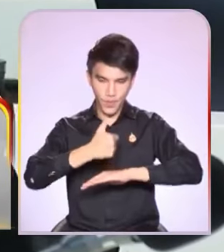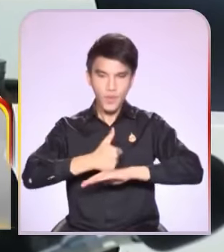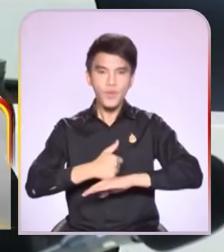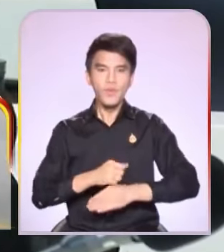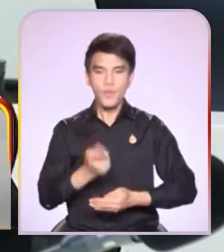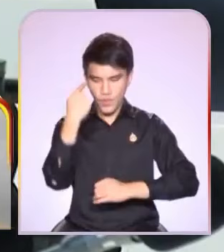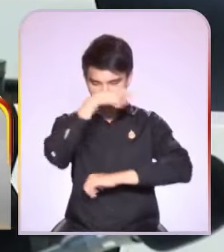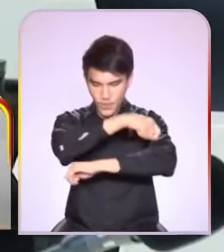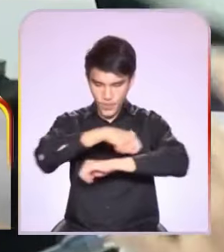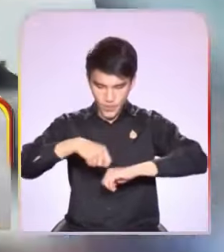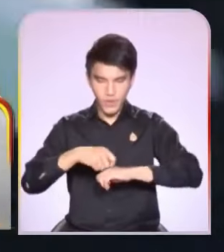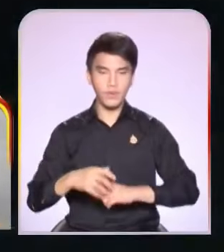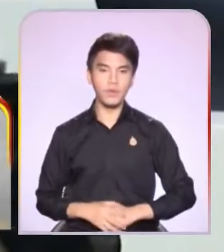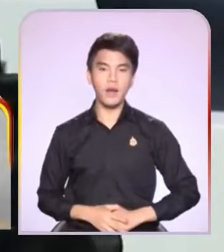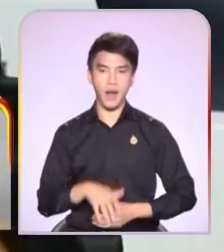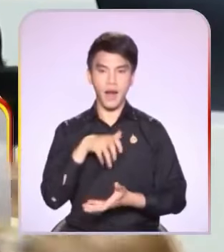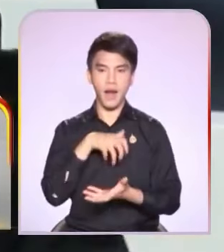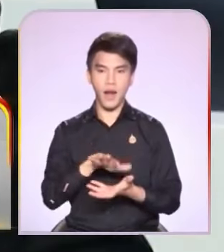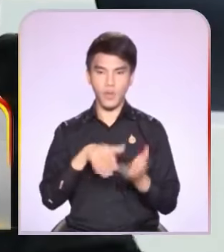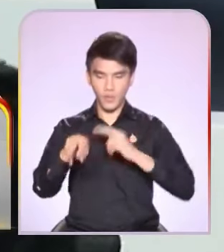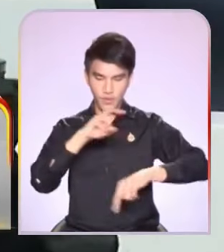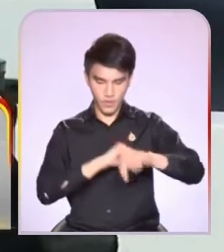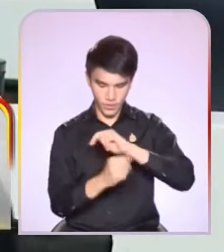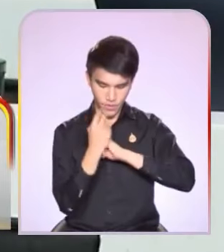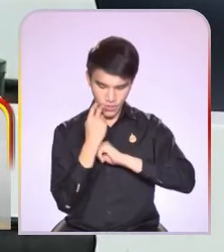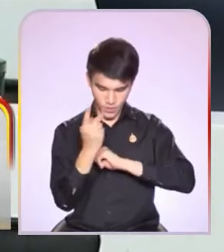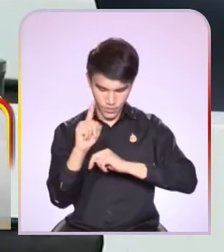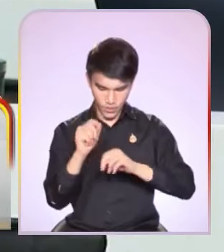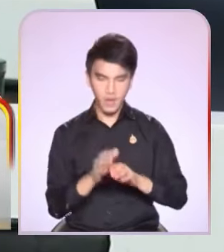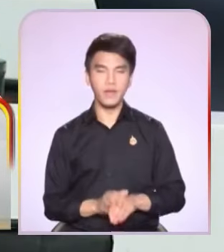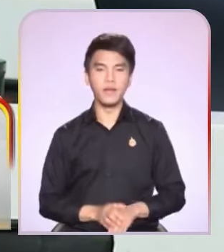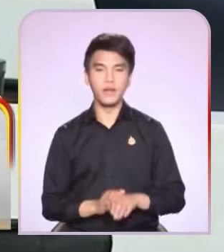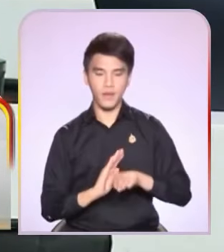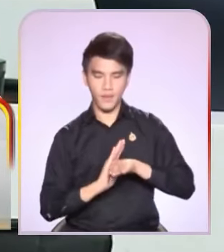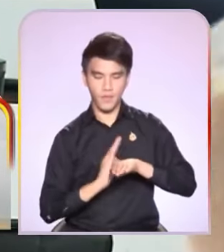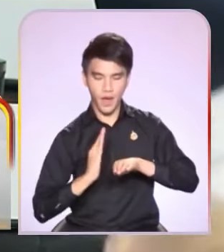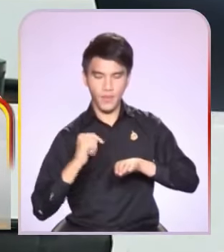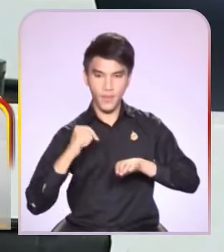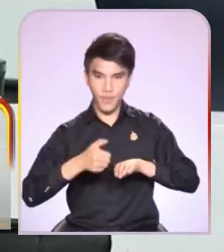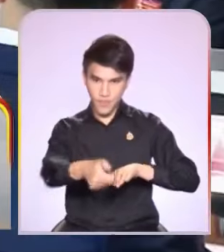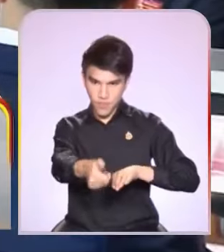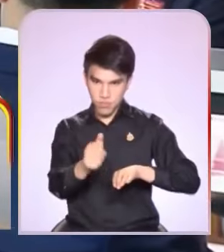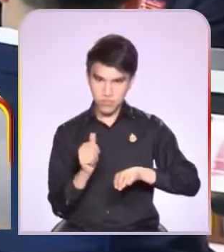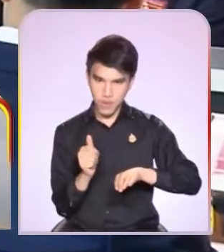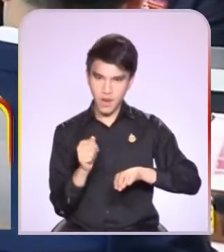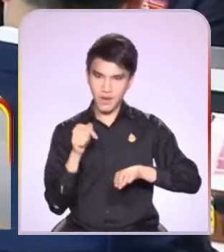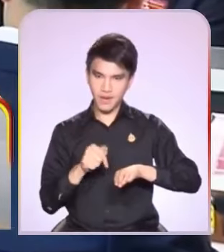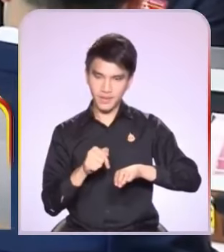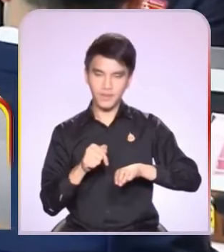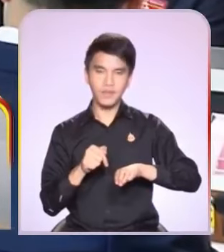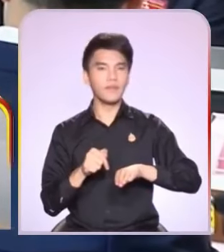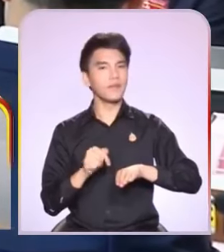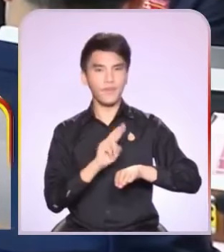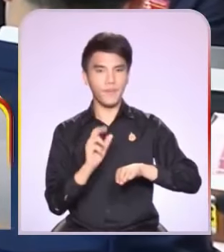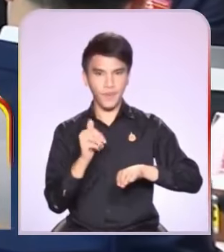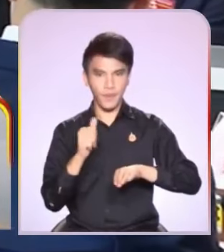สำนักวิศวกรรมยานยนต์ท่านบอกว่าจากการไปตรวจสอบรถพบว่าประตูด้านหลังขวาคันโยกที่ใช้ในการเปิดปิดภายในตัวรถ